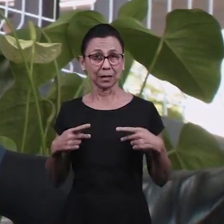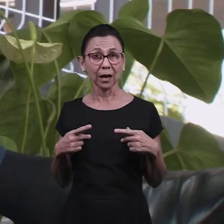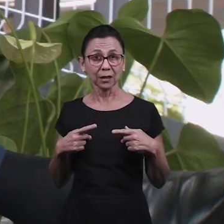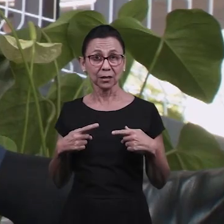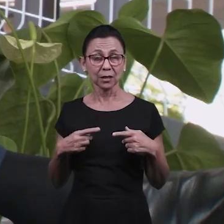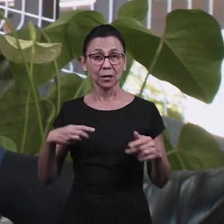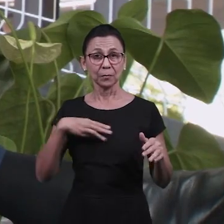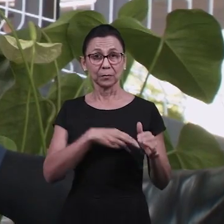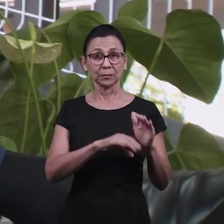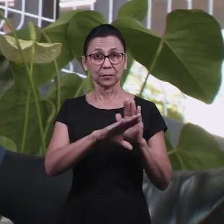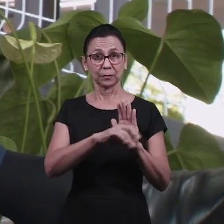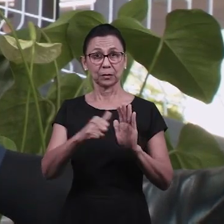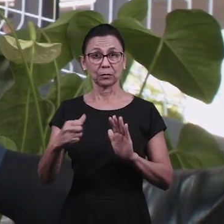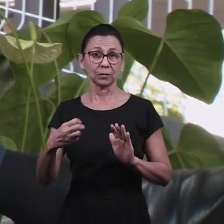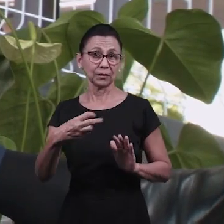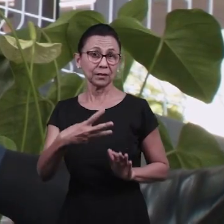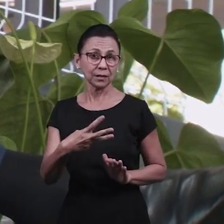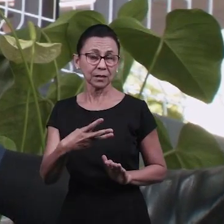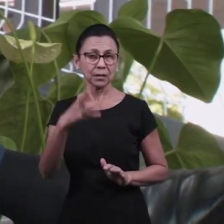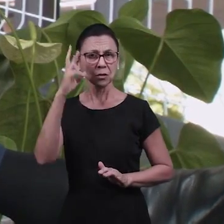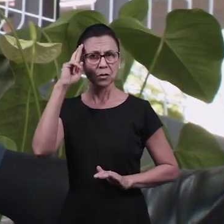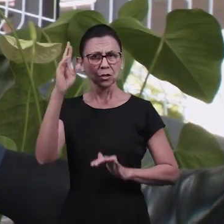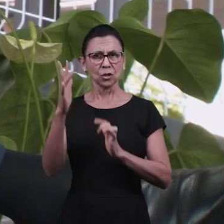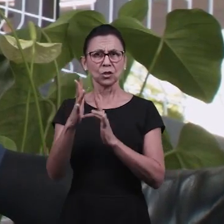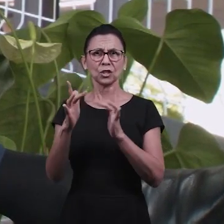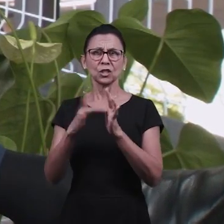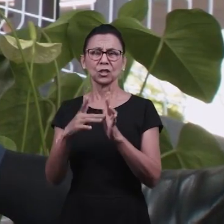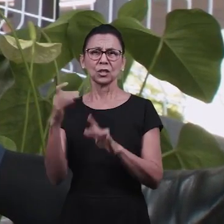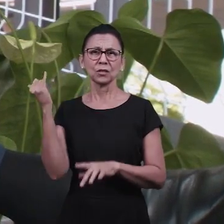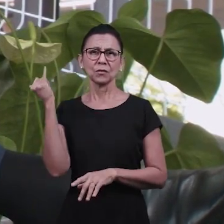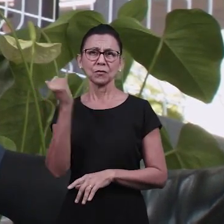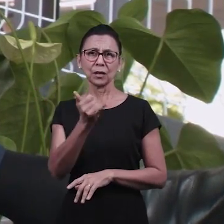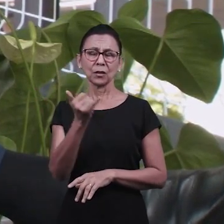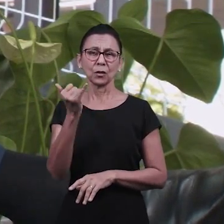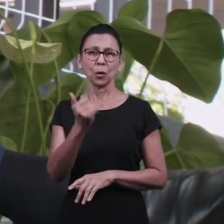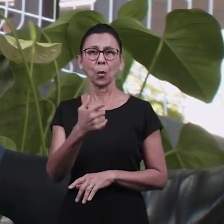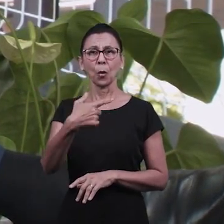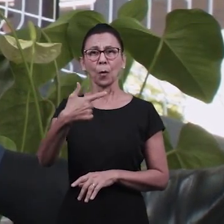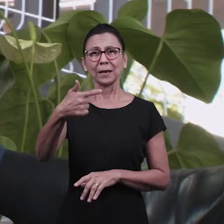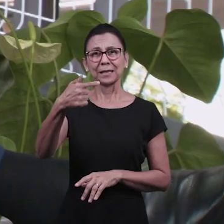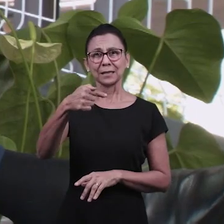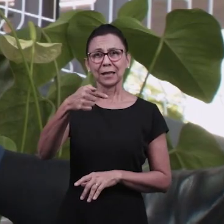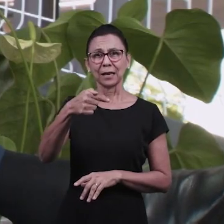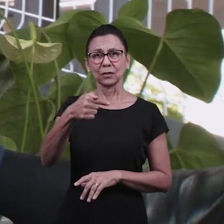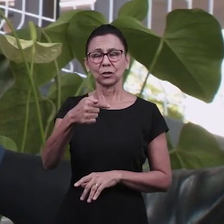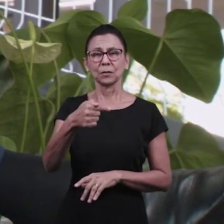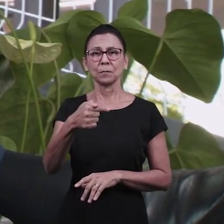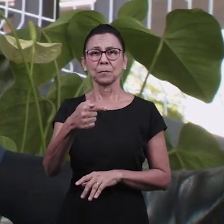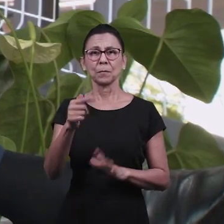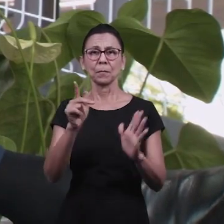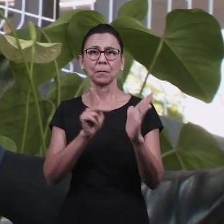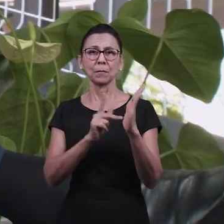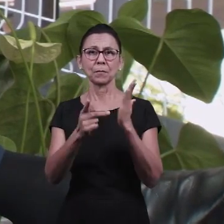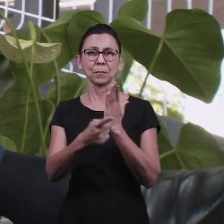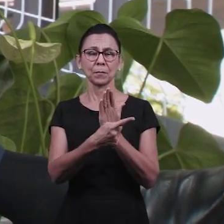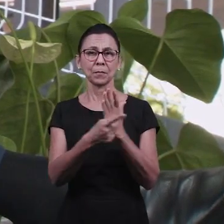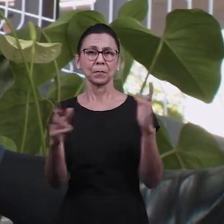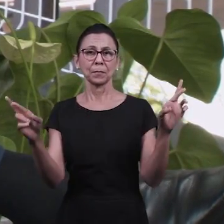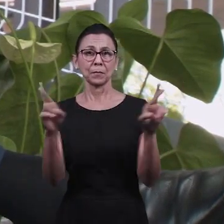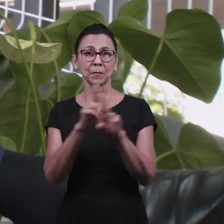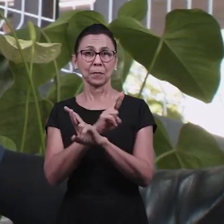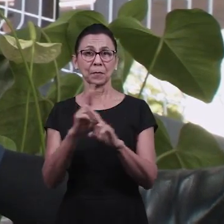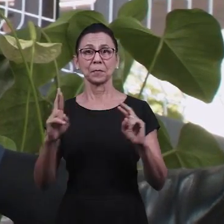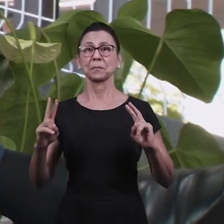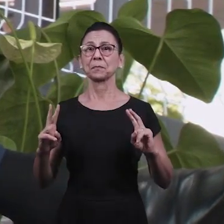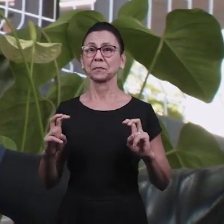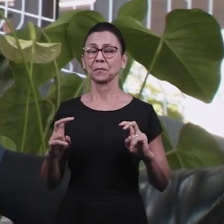Dans l'évangile, dans le chapitre 13 de l'évangile de Matthieu, le Seigneur Jésus a proféré 7 paraboles liées à cette thématique. Et aujourd'hui,